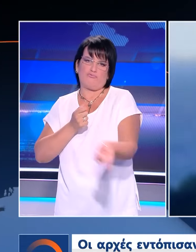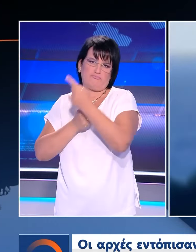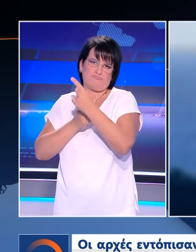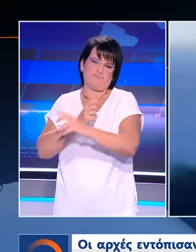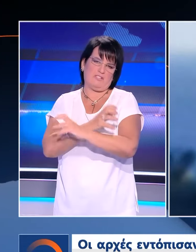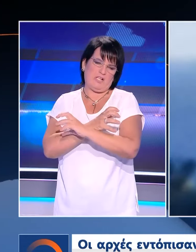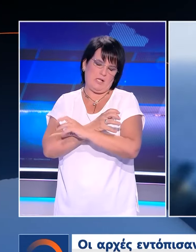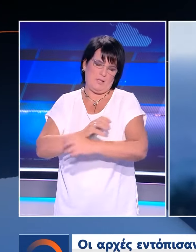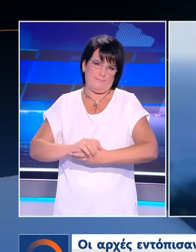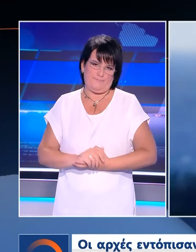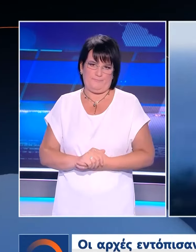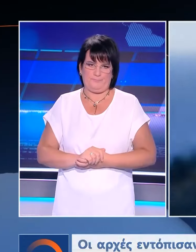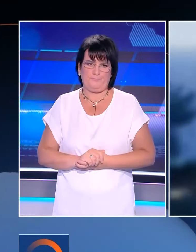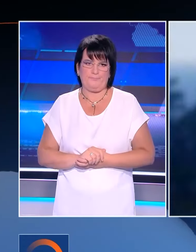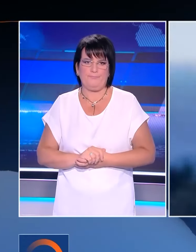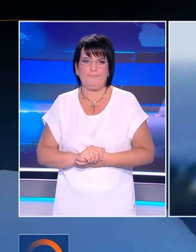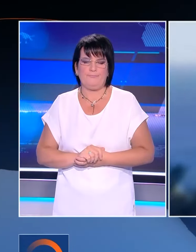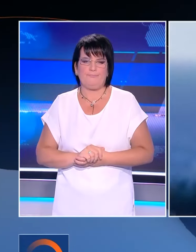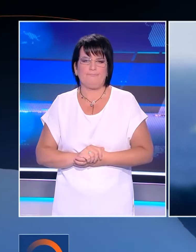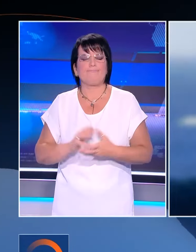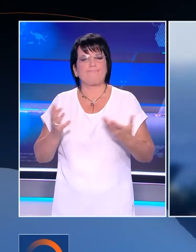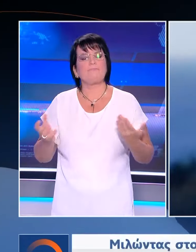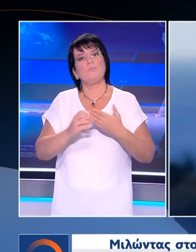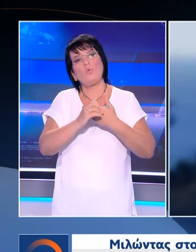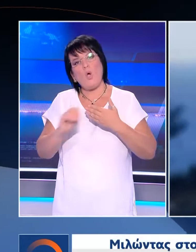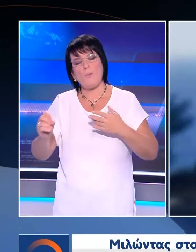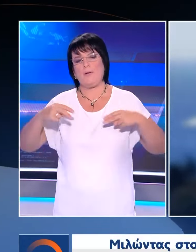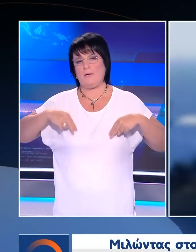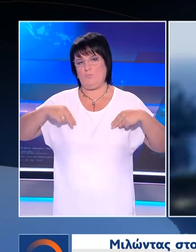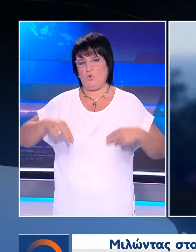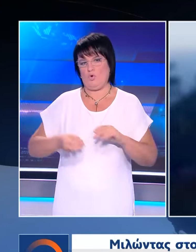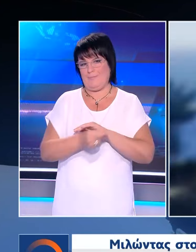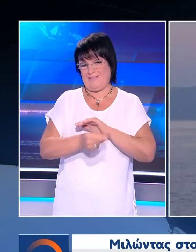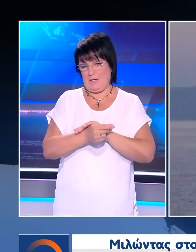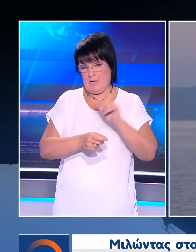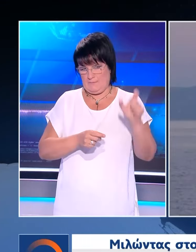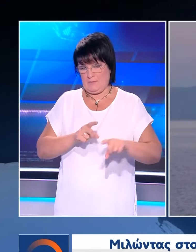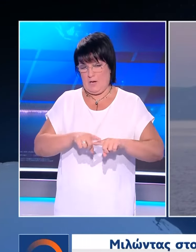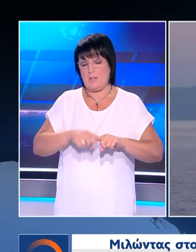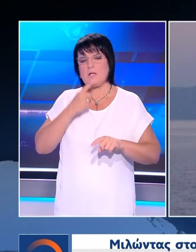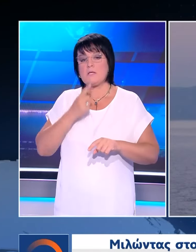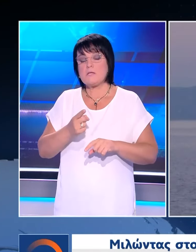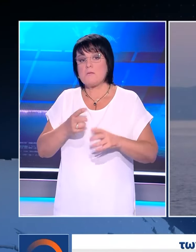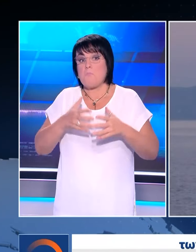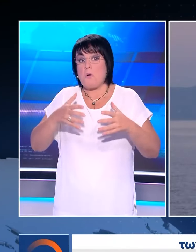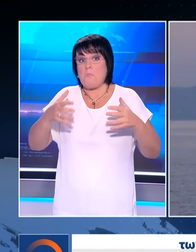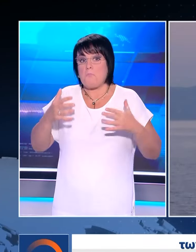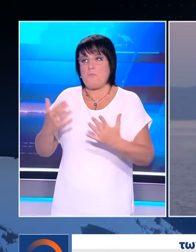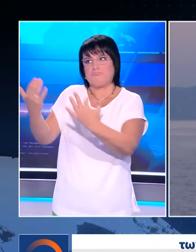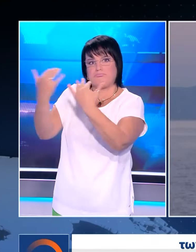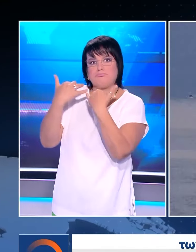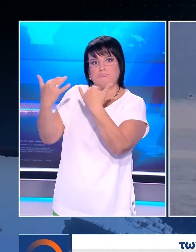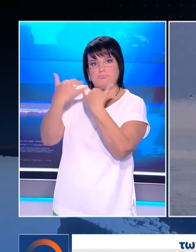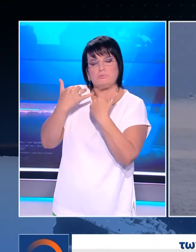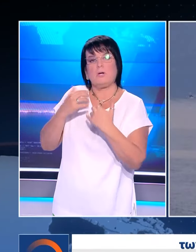στον εισαγγελέα μιλώντας σστο open ο υπουργός μετανάστευσης έκανε λόγο για δραματική αύξηση των μεταναστευτικών